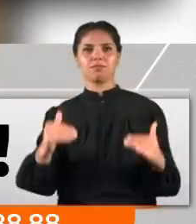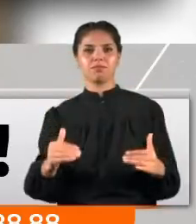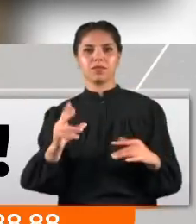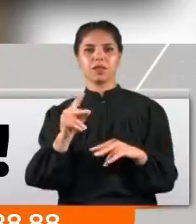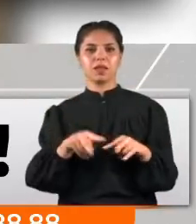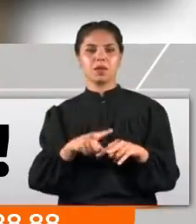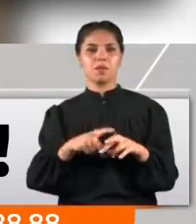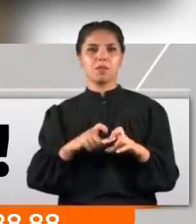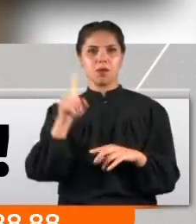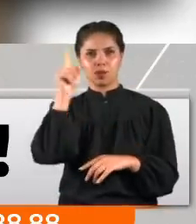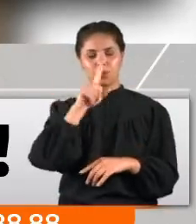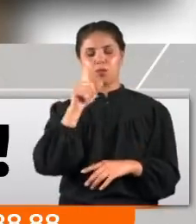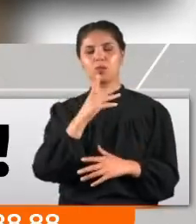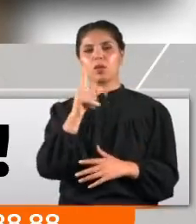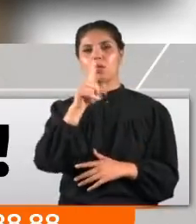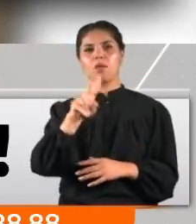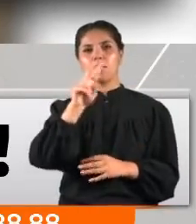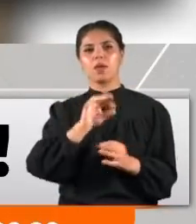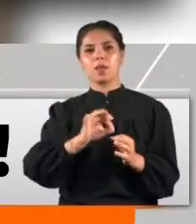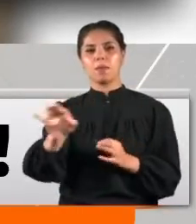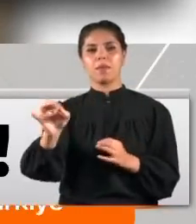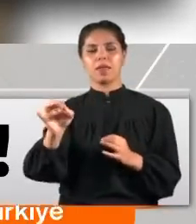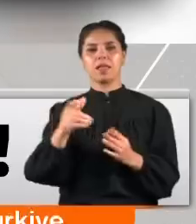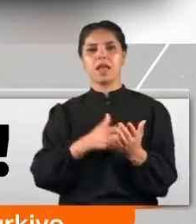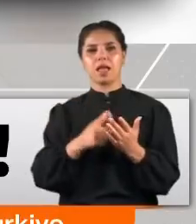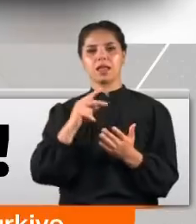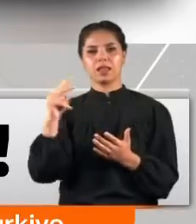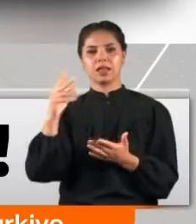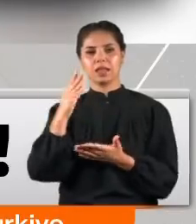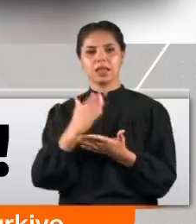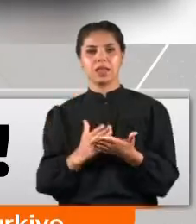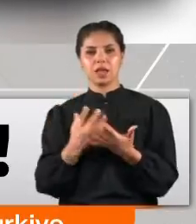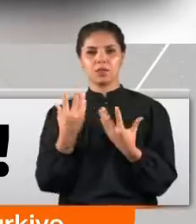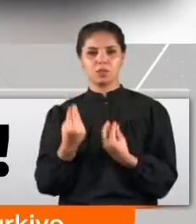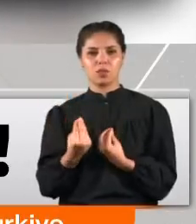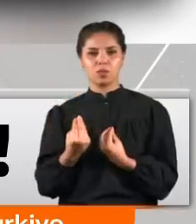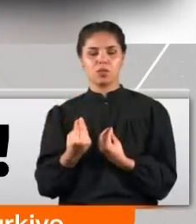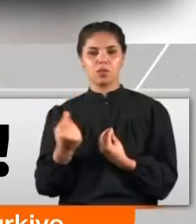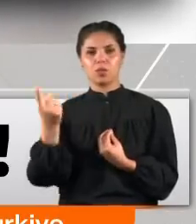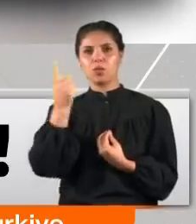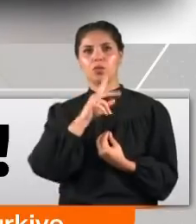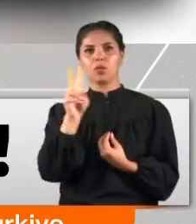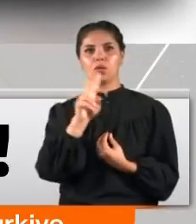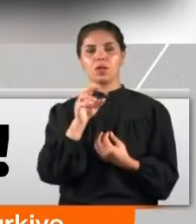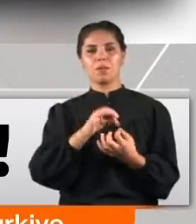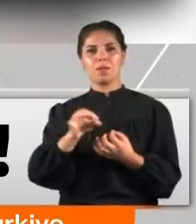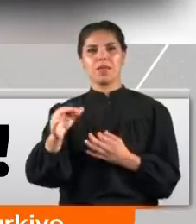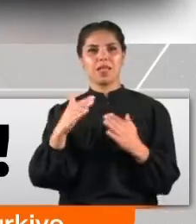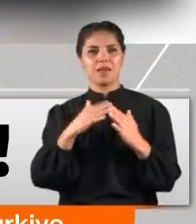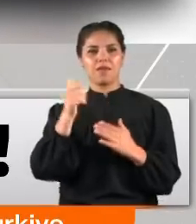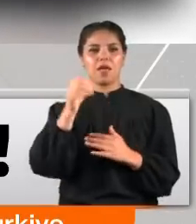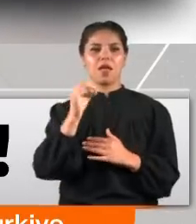durumu nedeniyle de doğal olarak 17 metrekarelik arsanız sizin yarıya düşüyor. 120 metrekarelik daireniz de